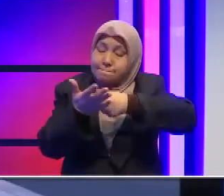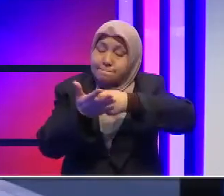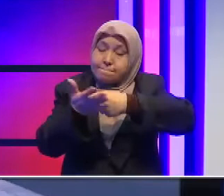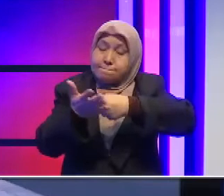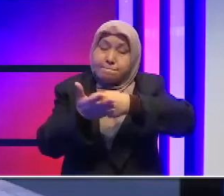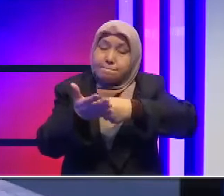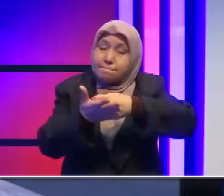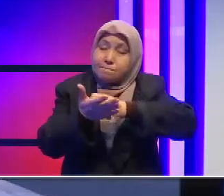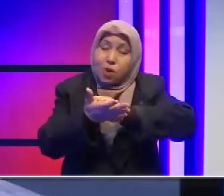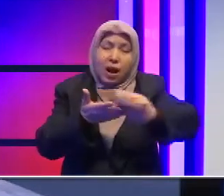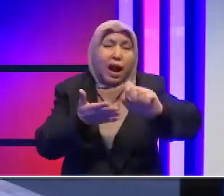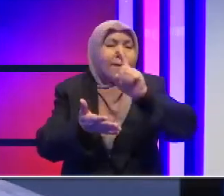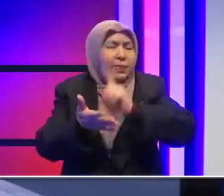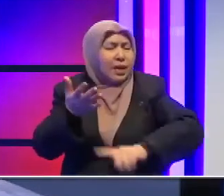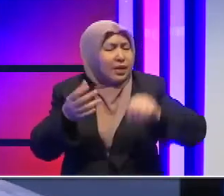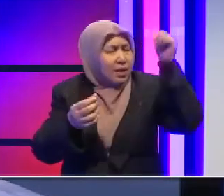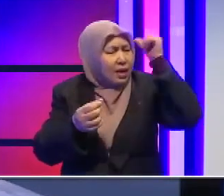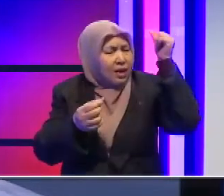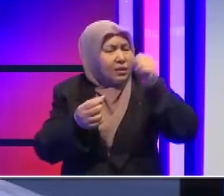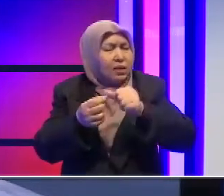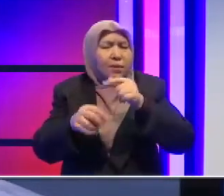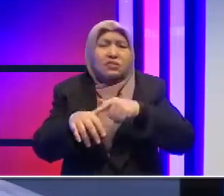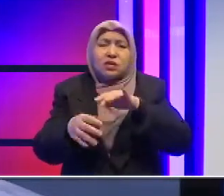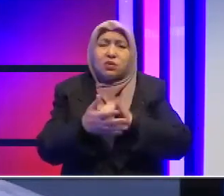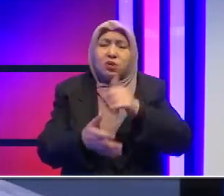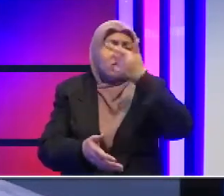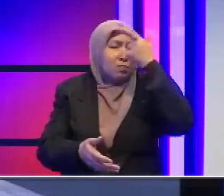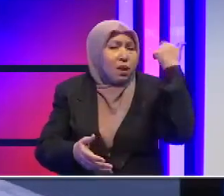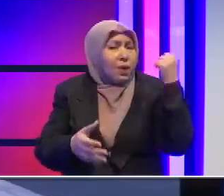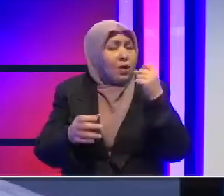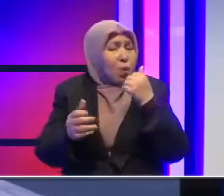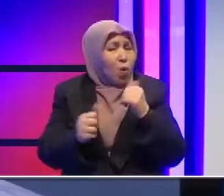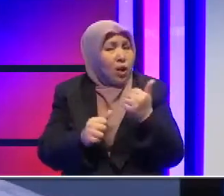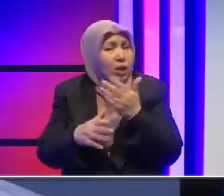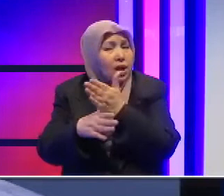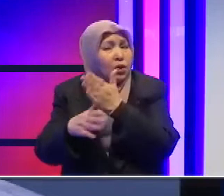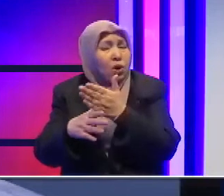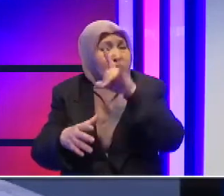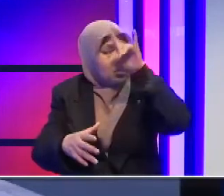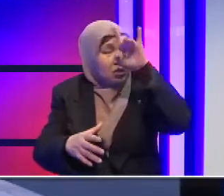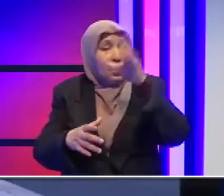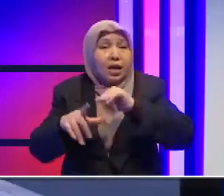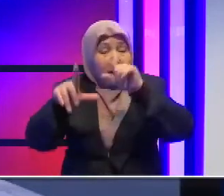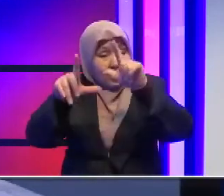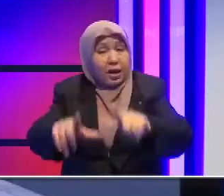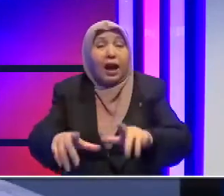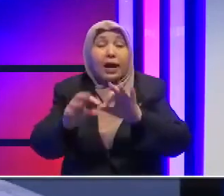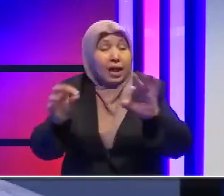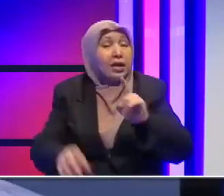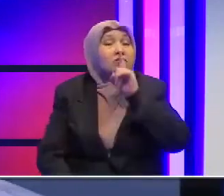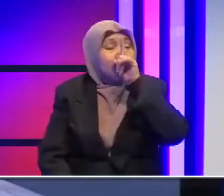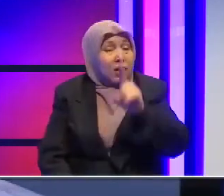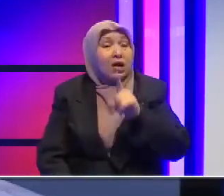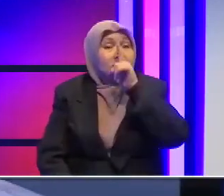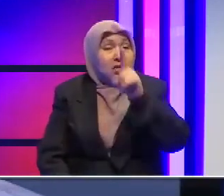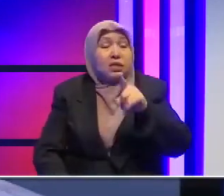daripada apa yang diingati pada ketika tersebut disebabkan oleh bisikan syaitan. Lalu Allah menetapkan ayat yang sebenar-benarnya